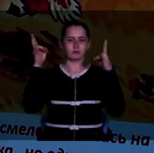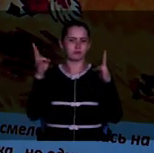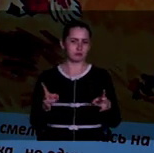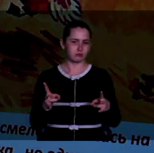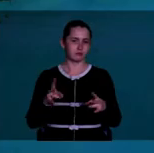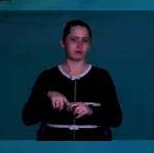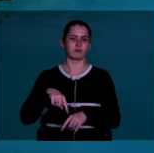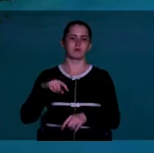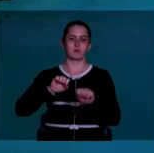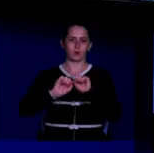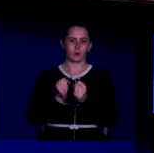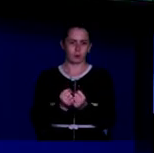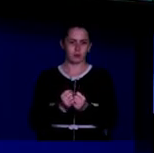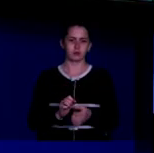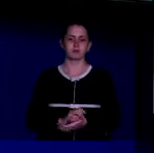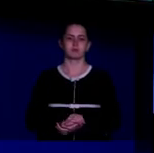оказалось сломанным.